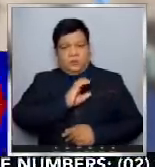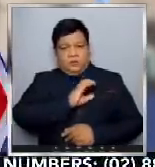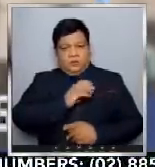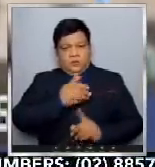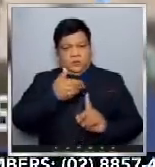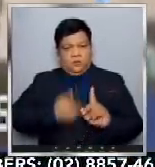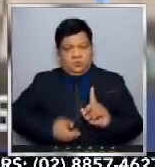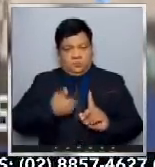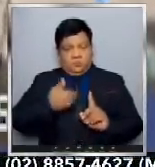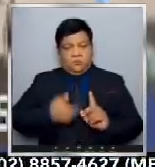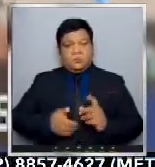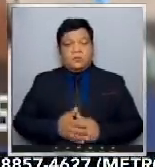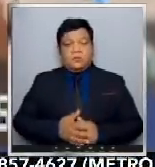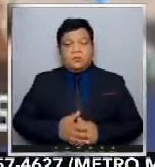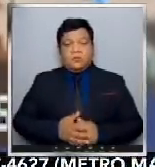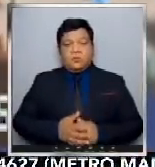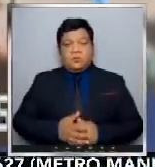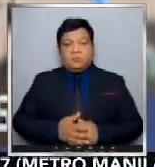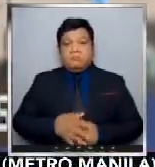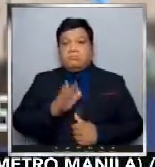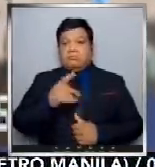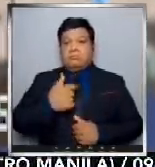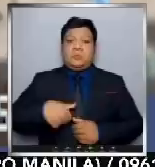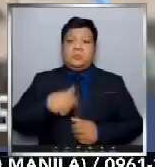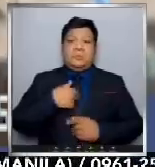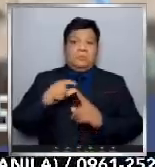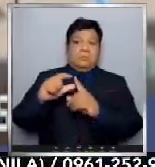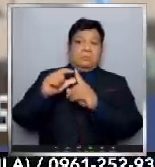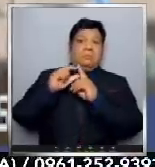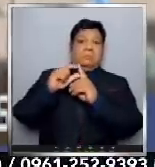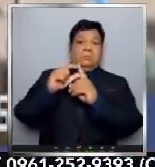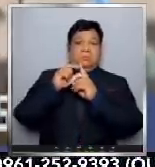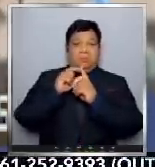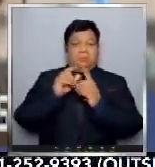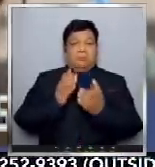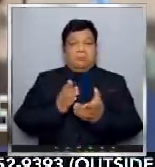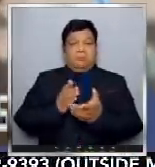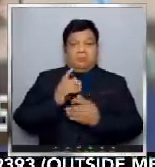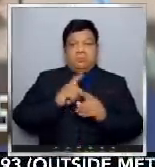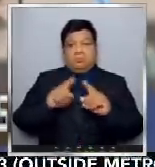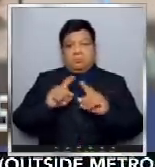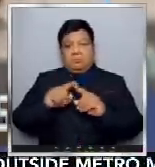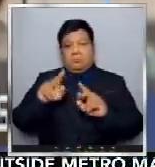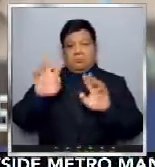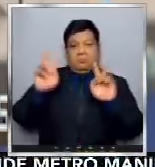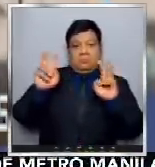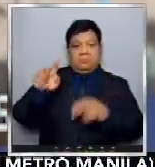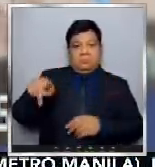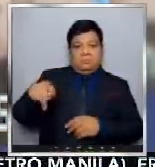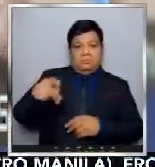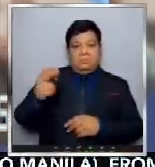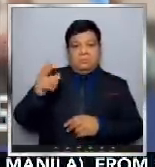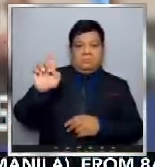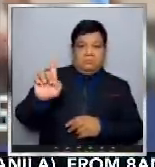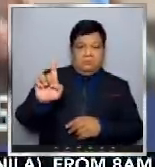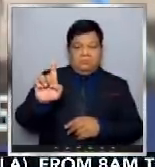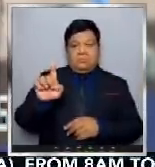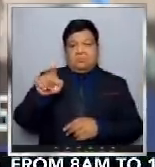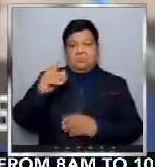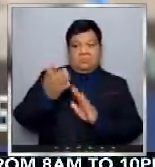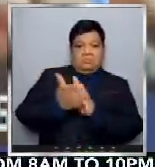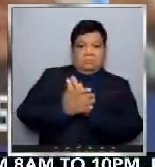hindi komo tayo pinagsasalitaan. May mga PhD o komo magagaling